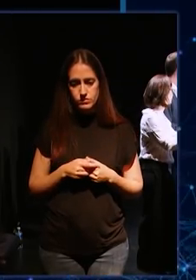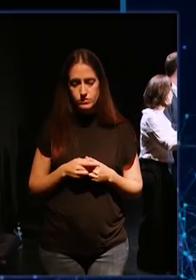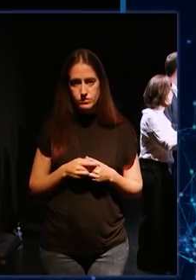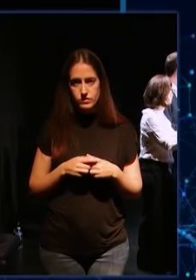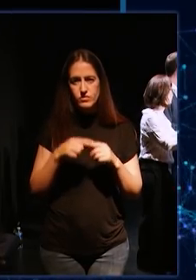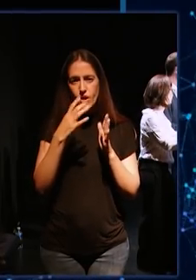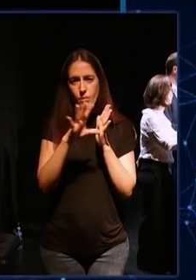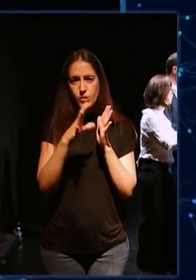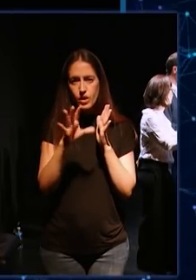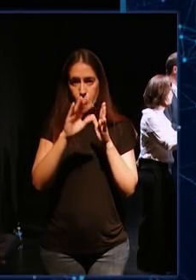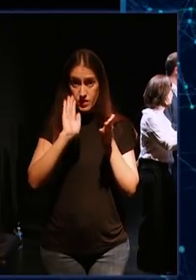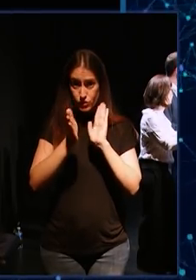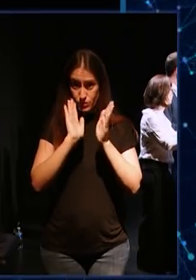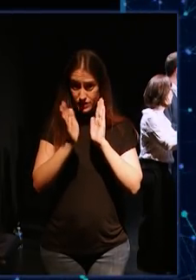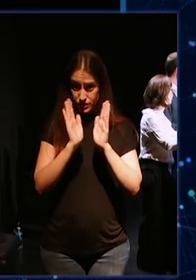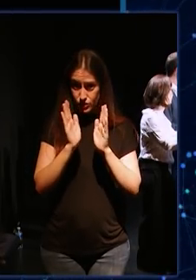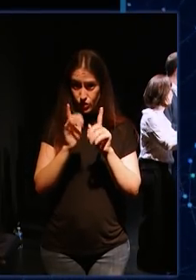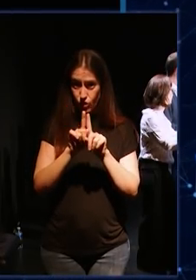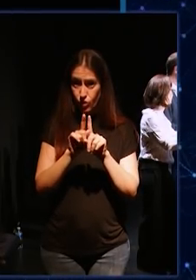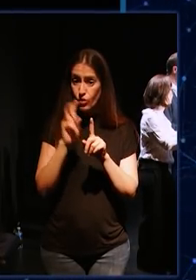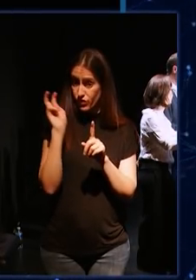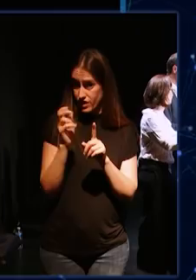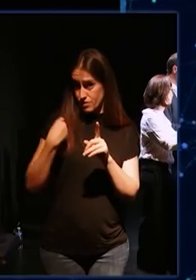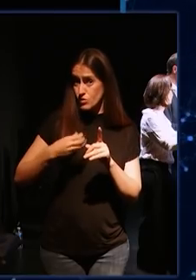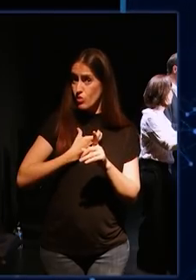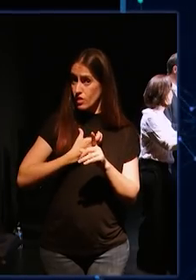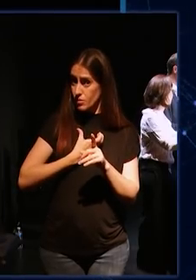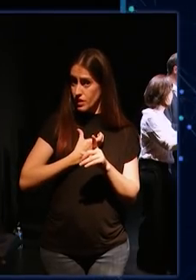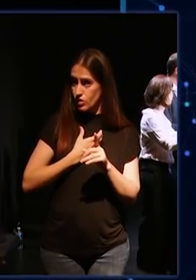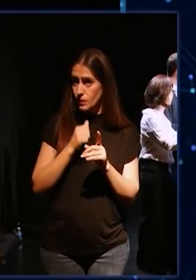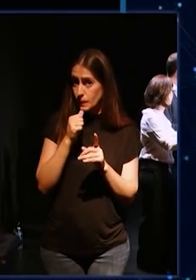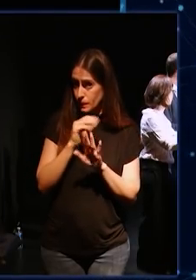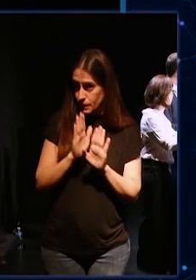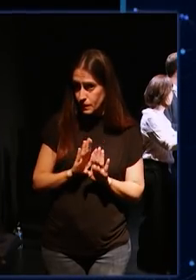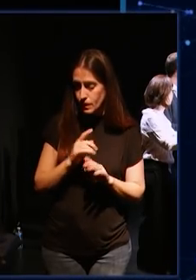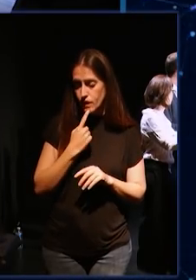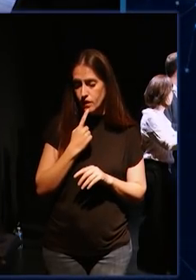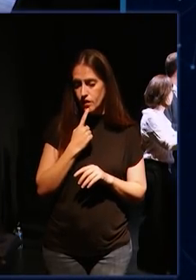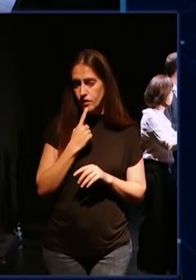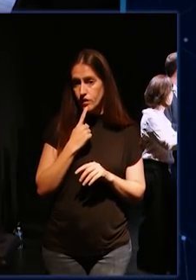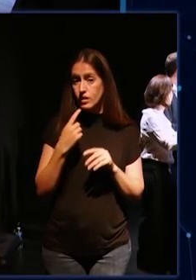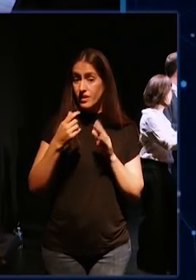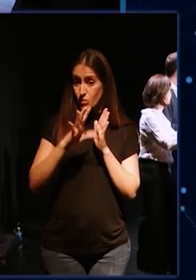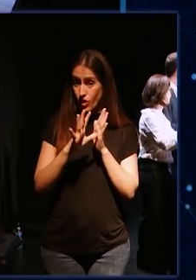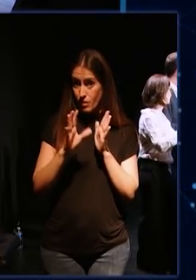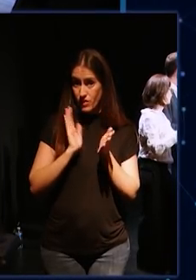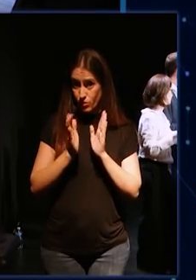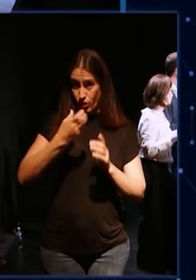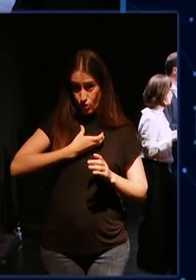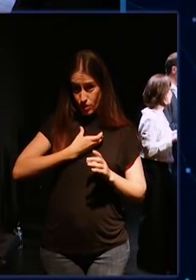els programes de formació que sorgeixin de l'Ajuntament, sí, acabo de seguida, es facin d'acord amb les necessitats